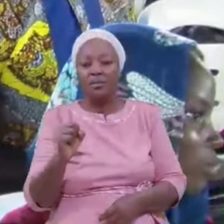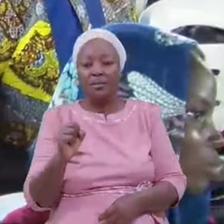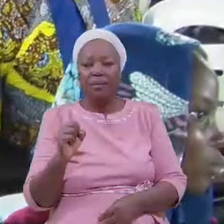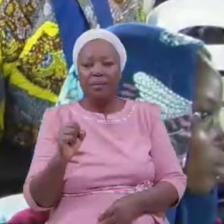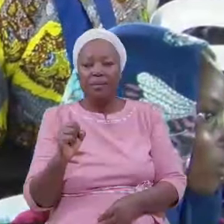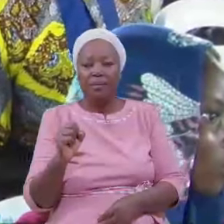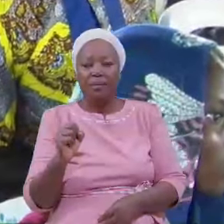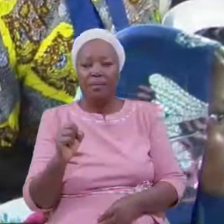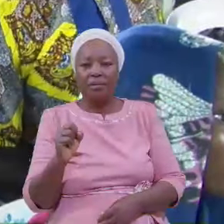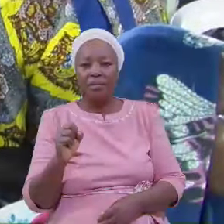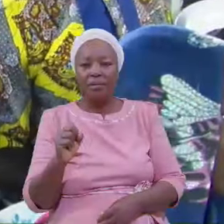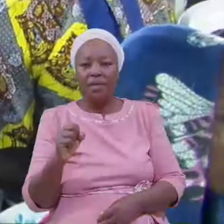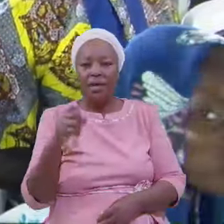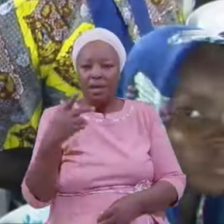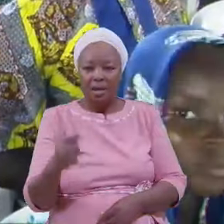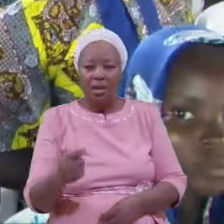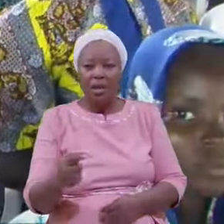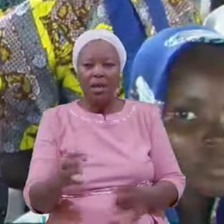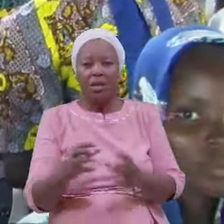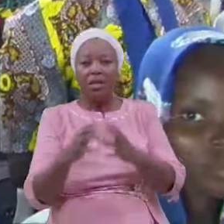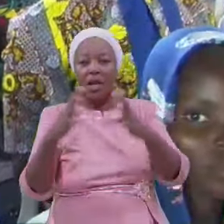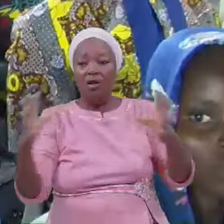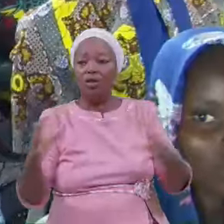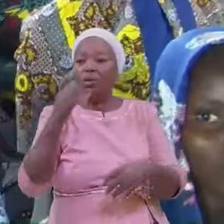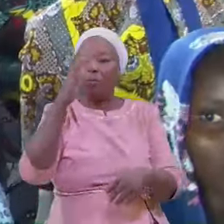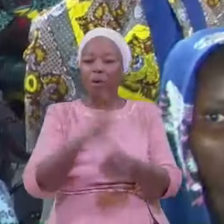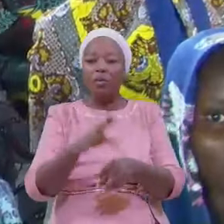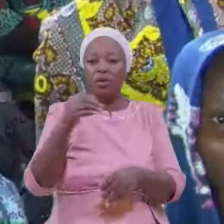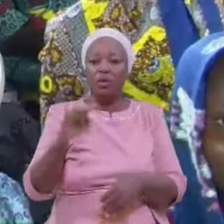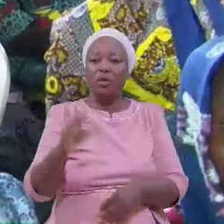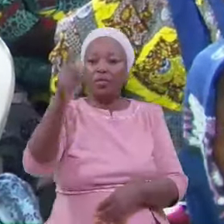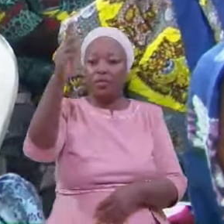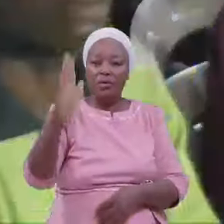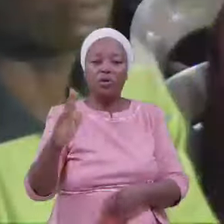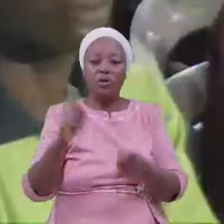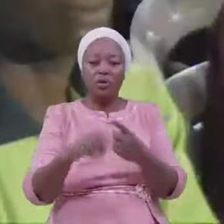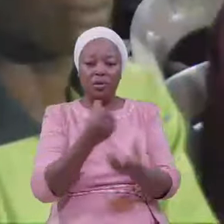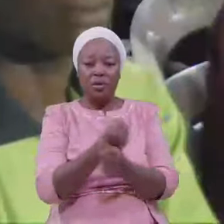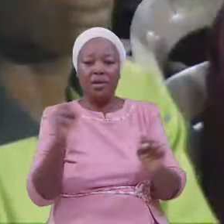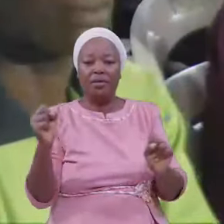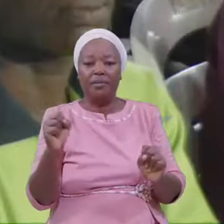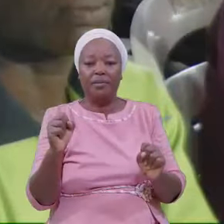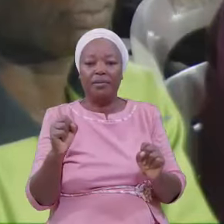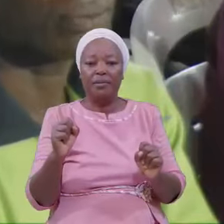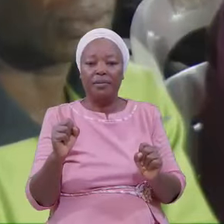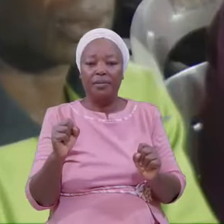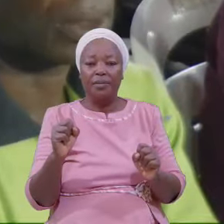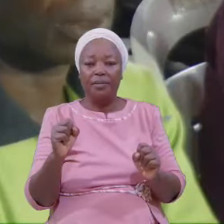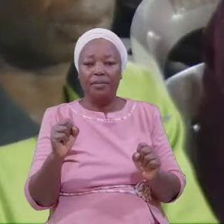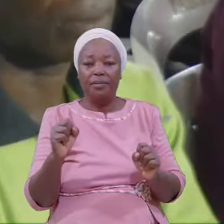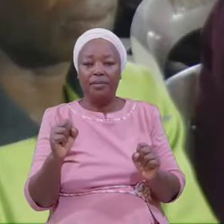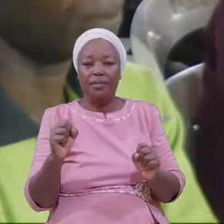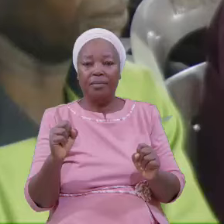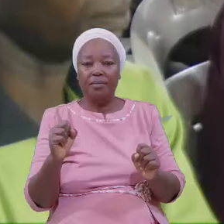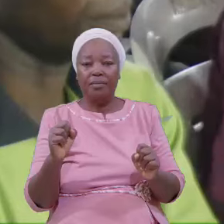pangako. The generous promise of God to save. Bukas palad ang Panginoon sa